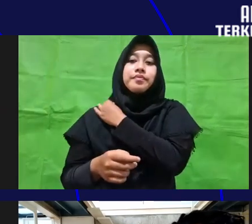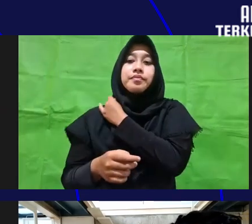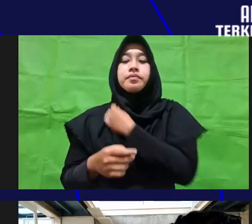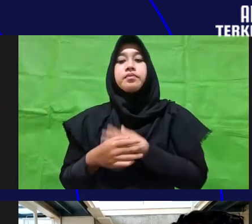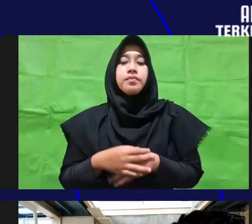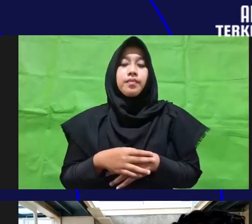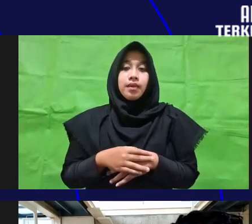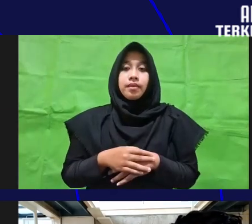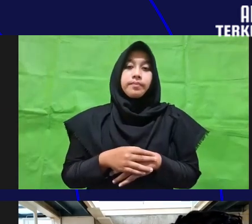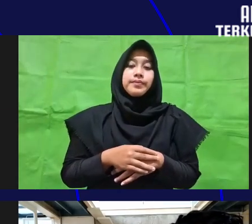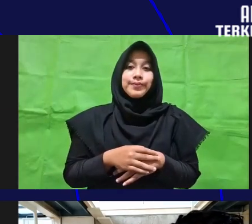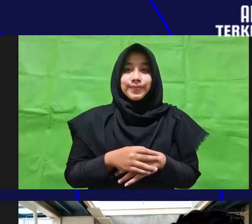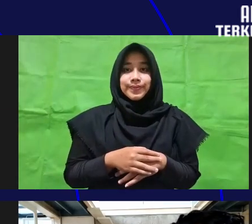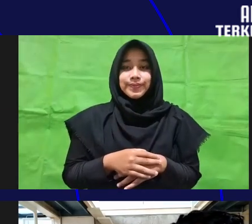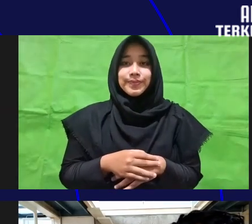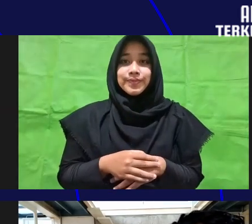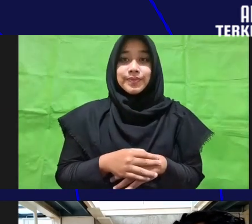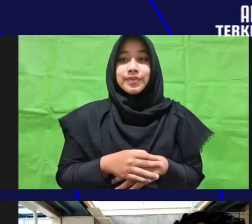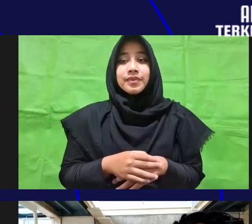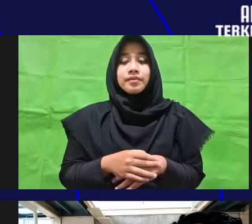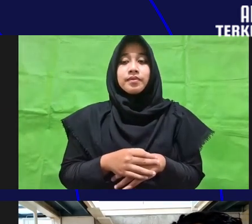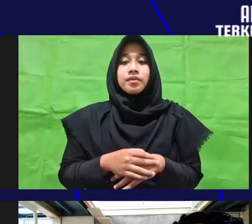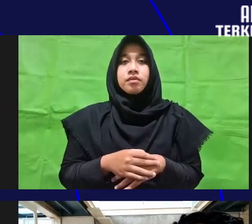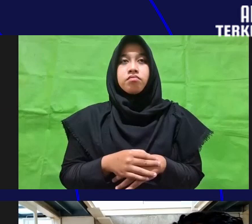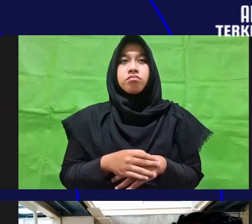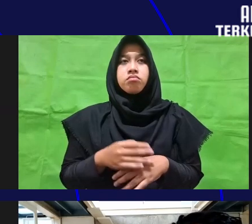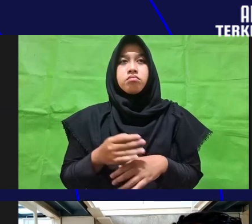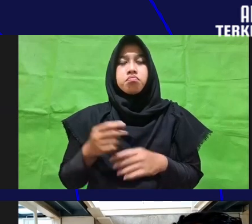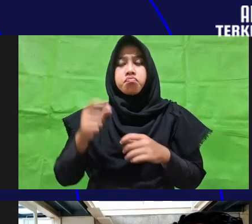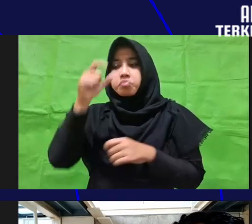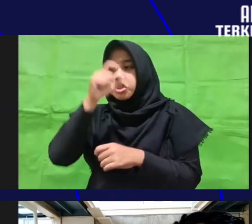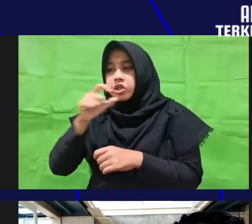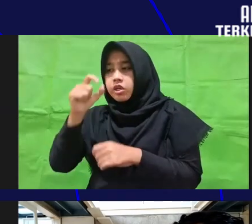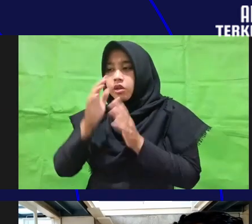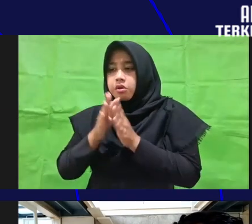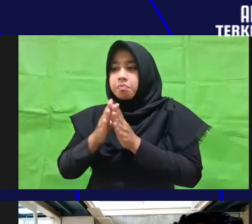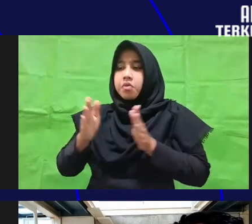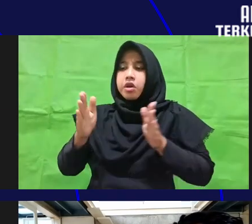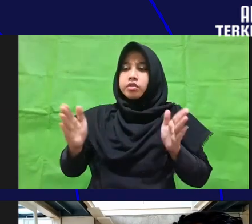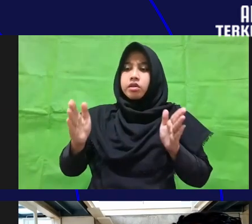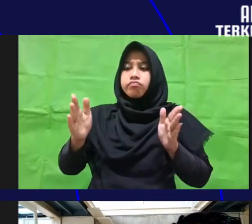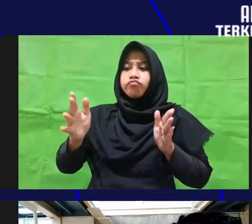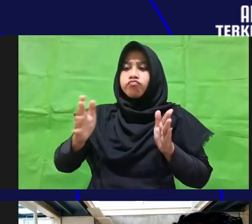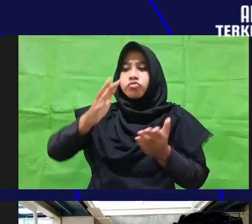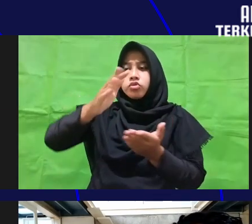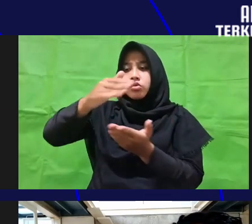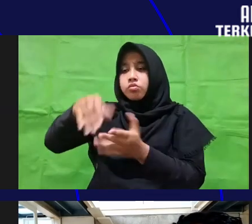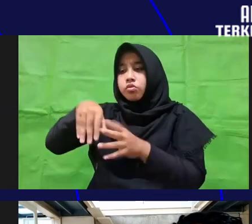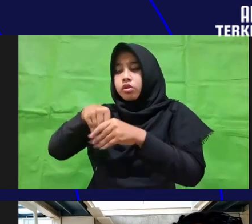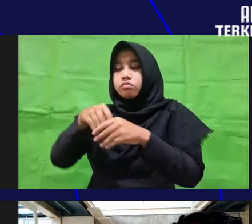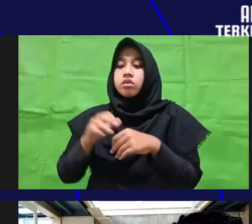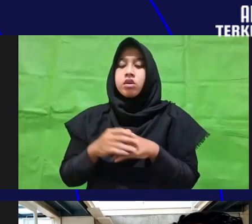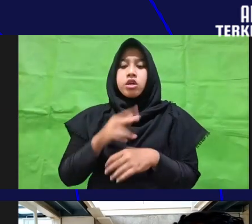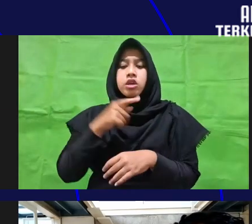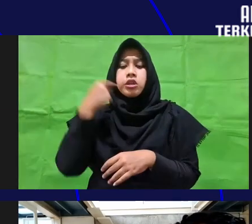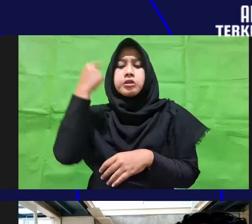perlu digarisbawahi bahwa residensi yang sifatnya panjang ini lebih komprehensif ya dibanding dengan yang kita